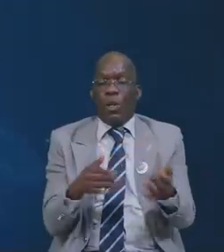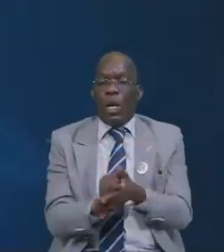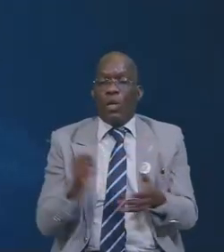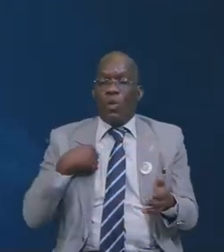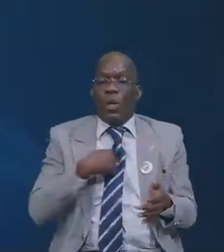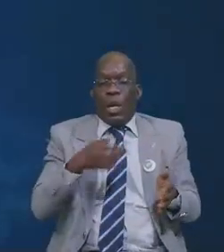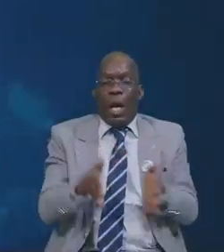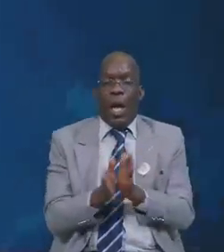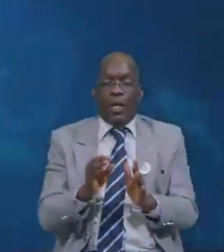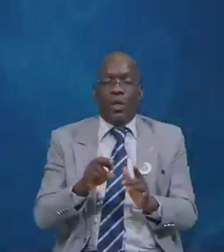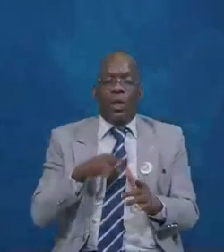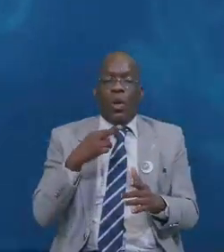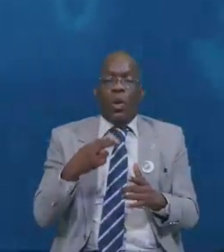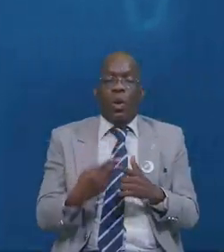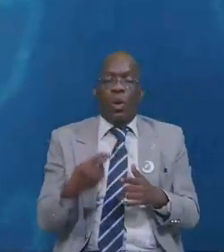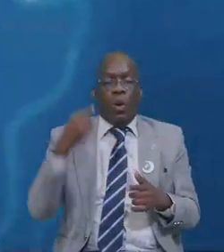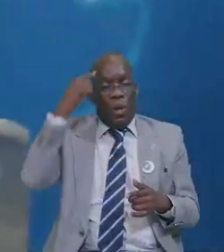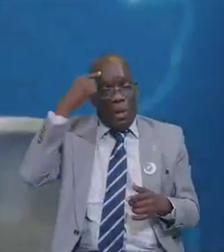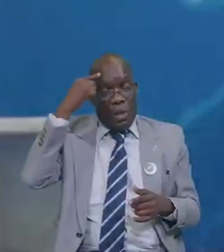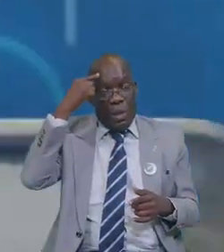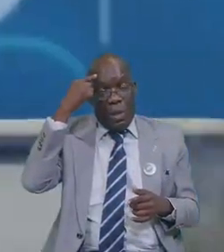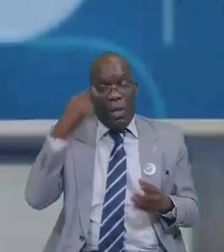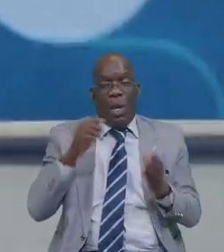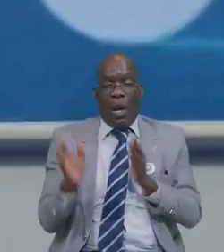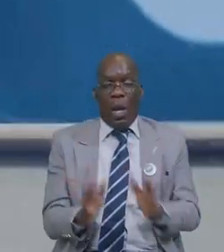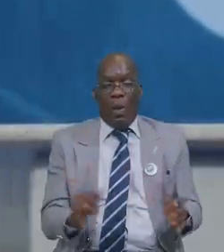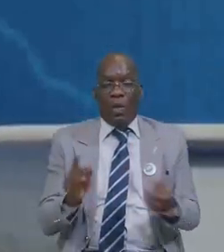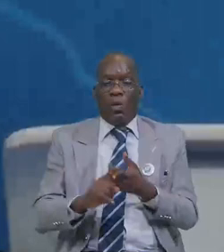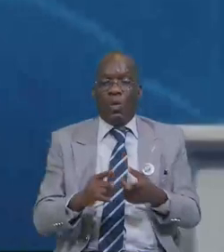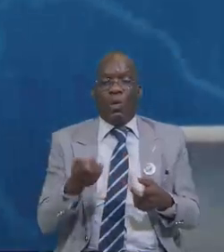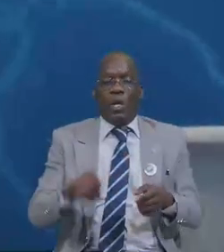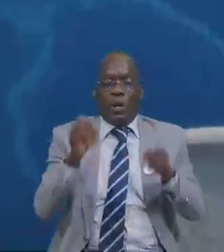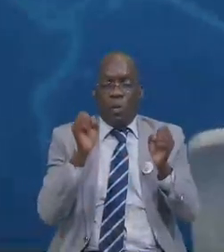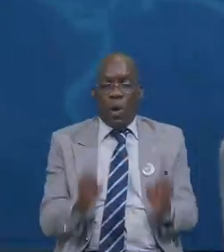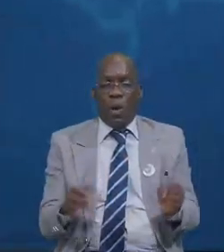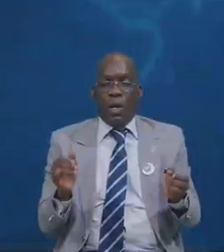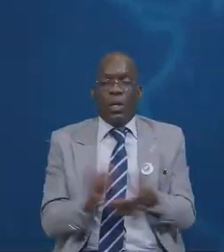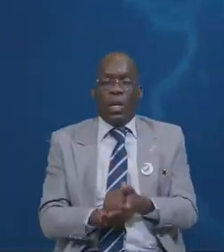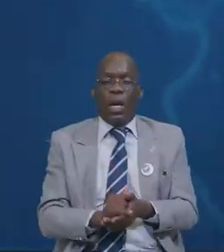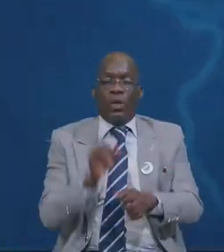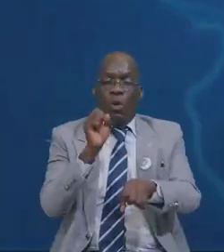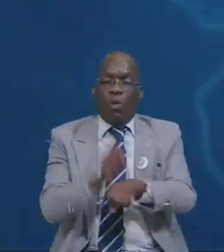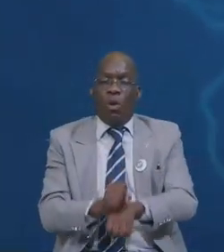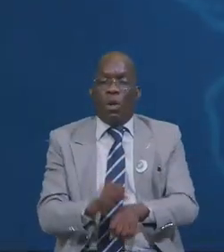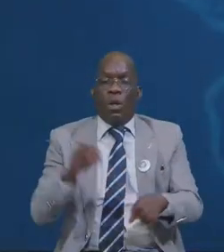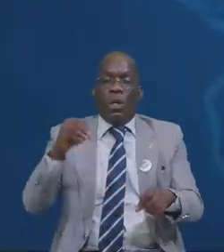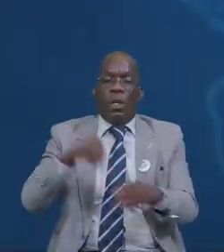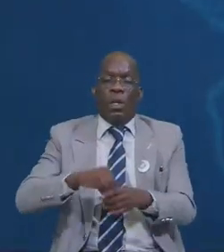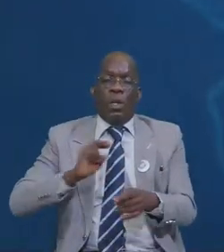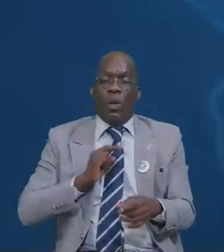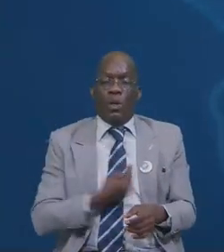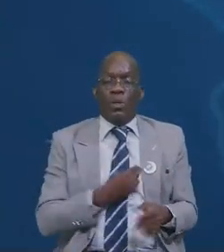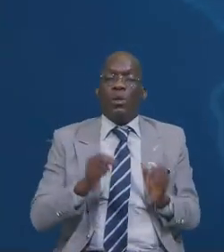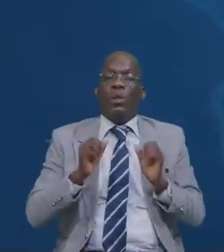demandons ou pensons selon la puissance qui agit en